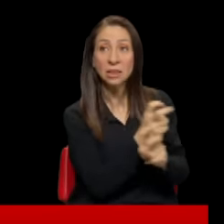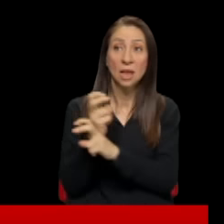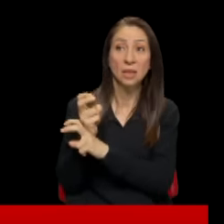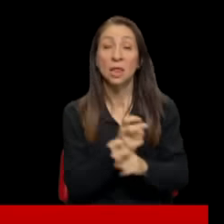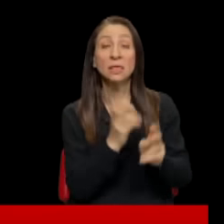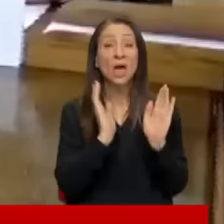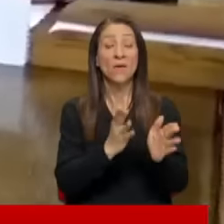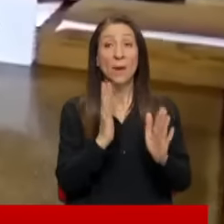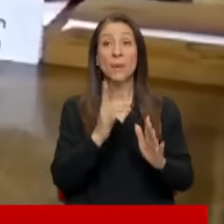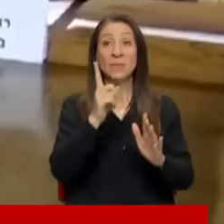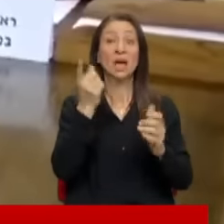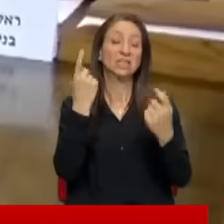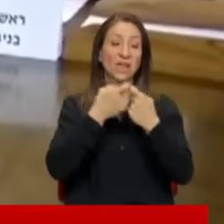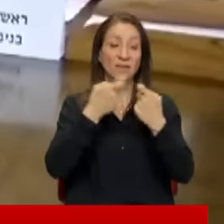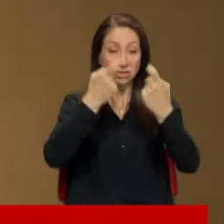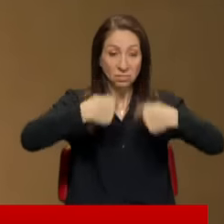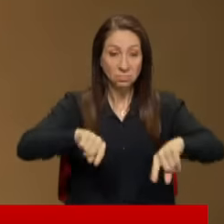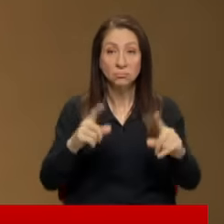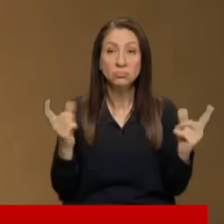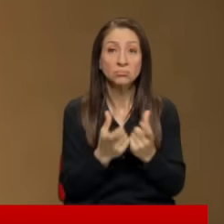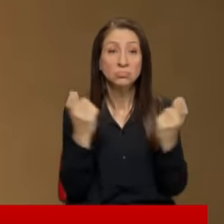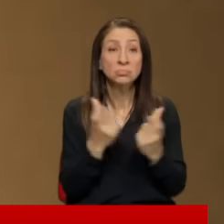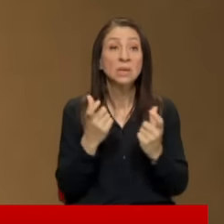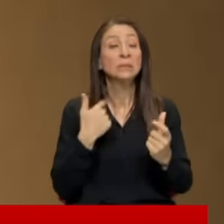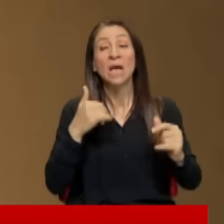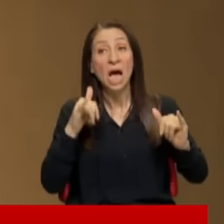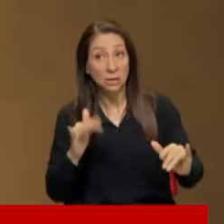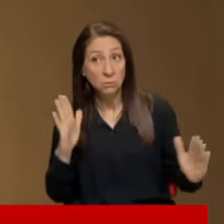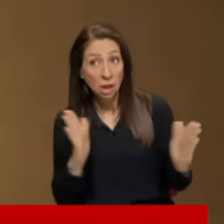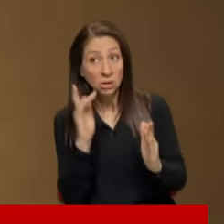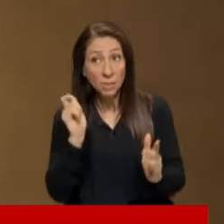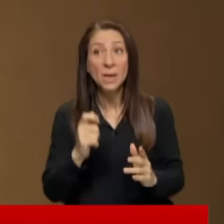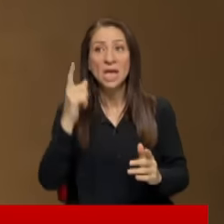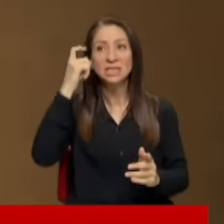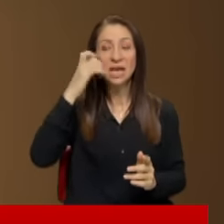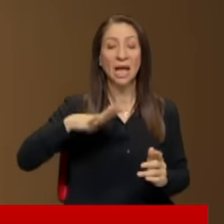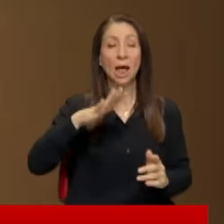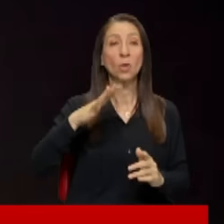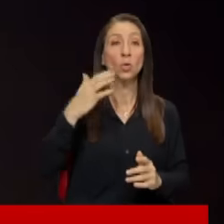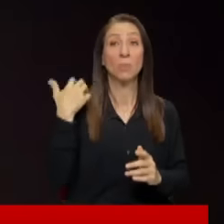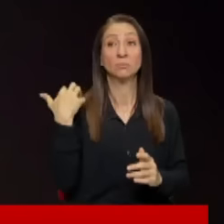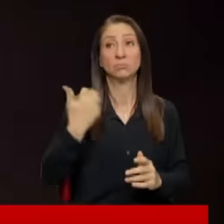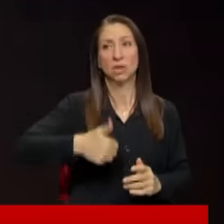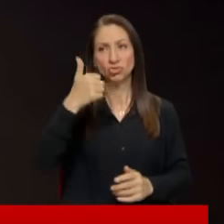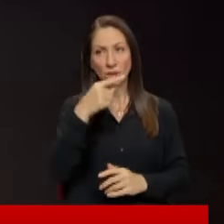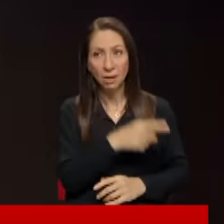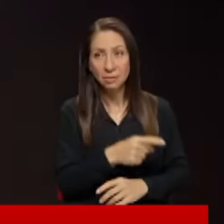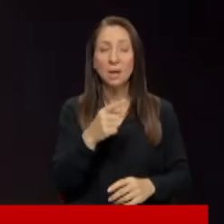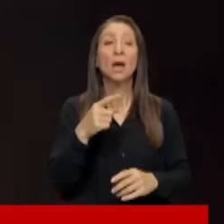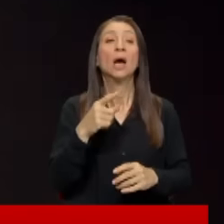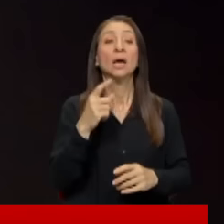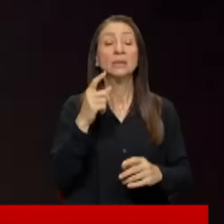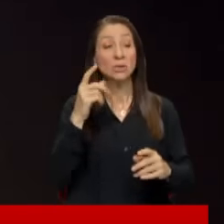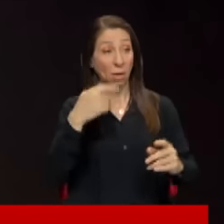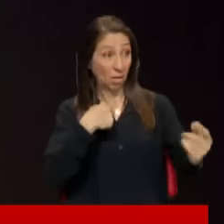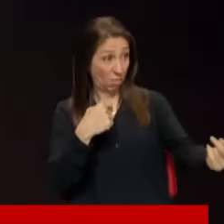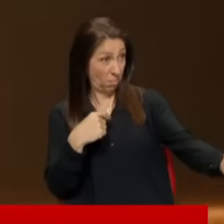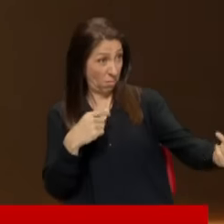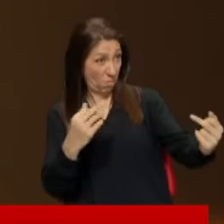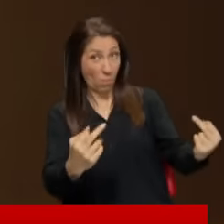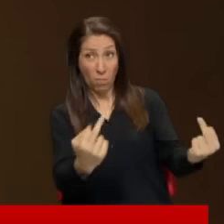daha savaş kabinesini topladı, misilleme seçeneklerini değerlendirdi. İsrail Genelkurmay Başkanı saldırının yanıtsız kalmayacağını